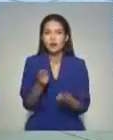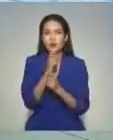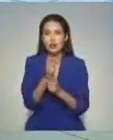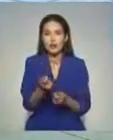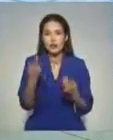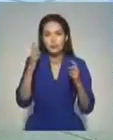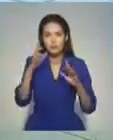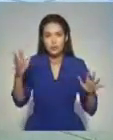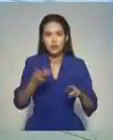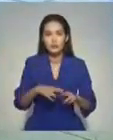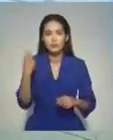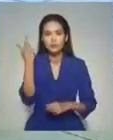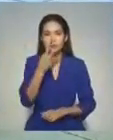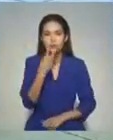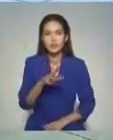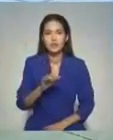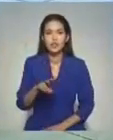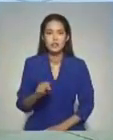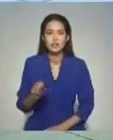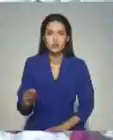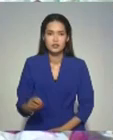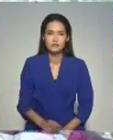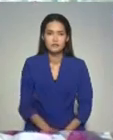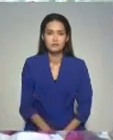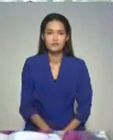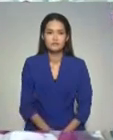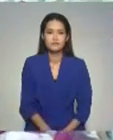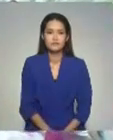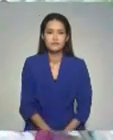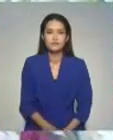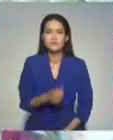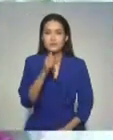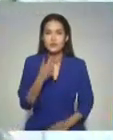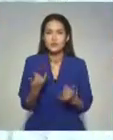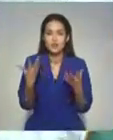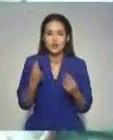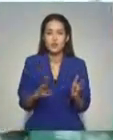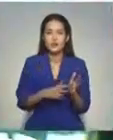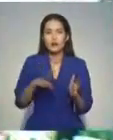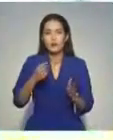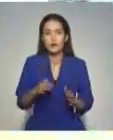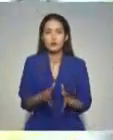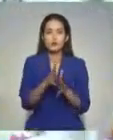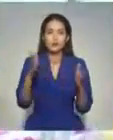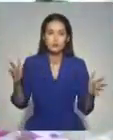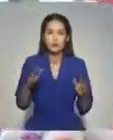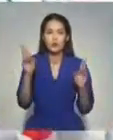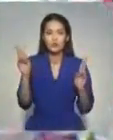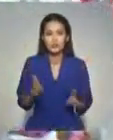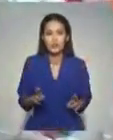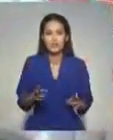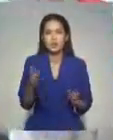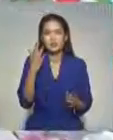трендом в этом году выясняла моя коллега Дана Ермак в преддверии 8 марта в цветочных салонах традиционные